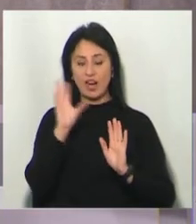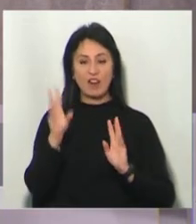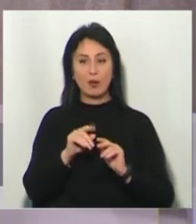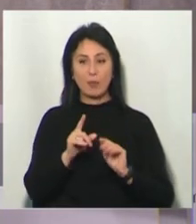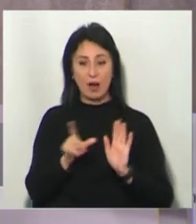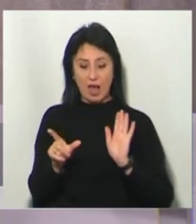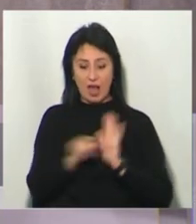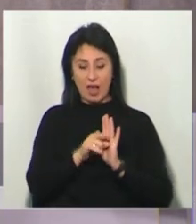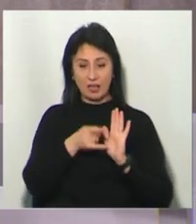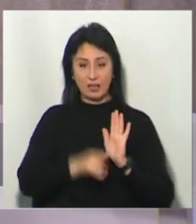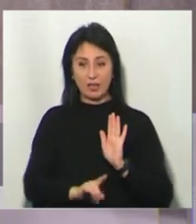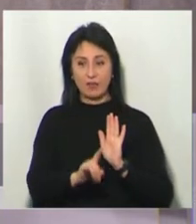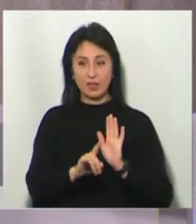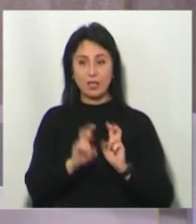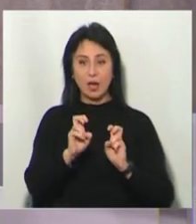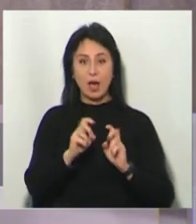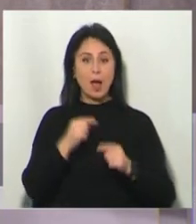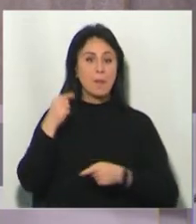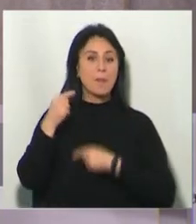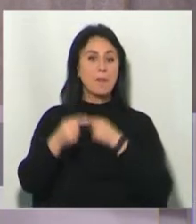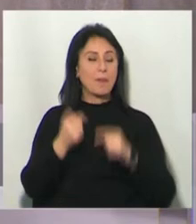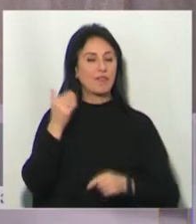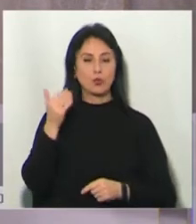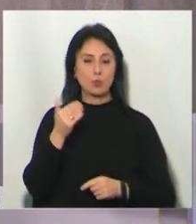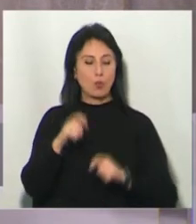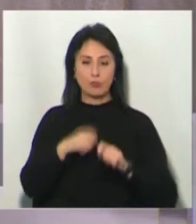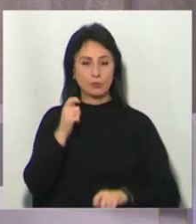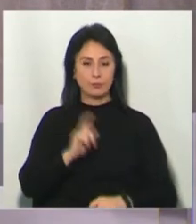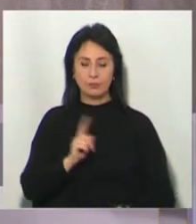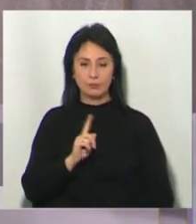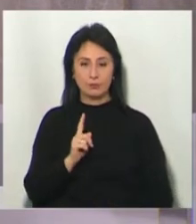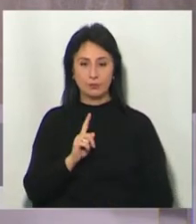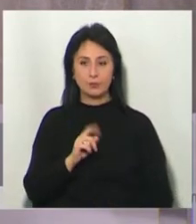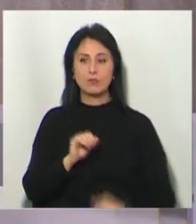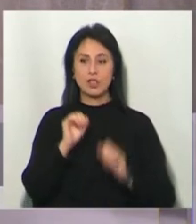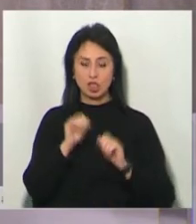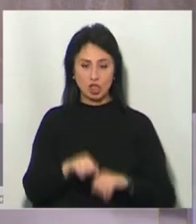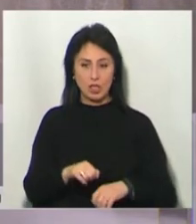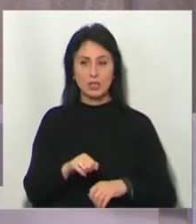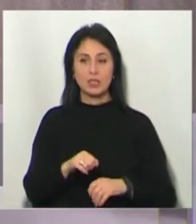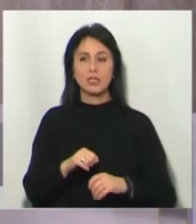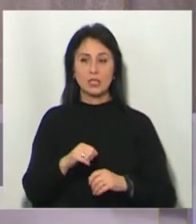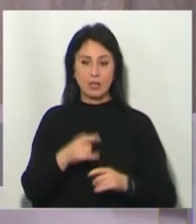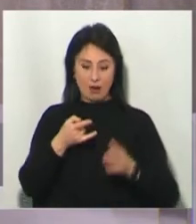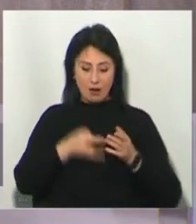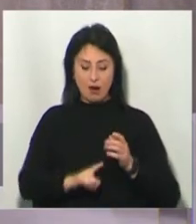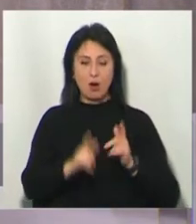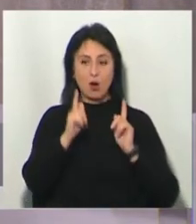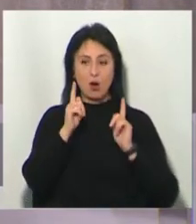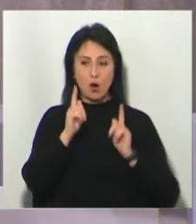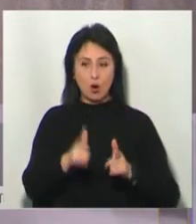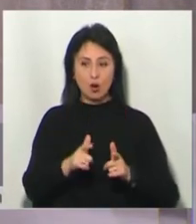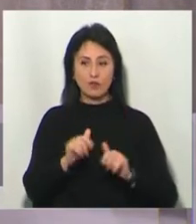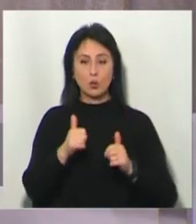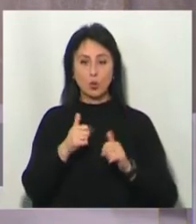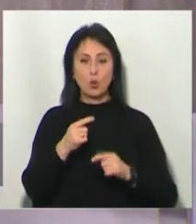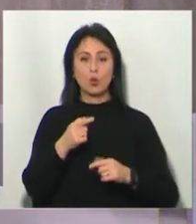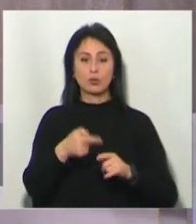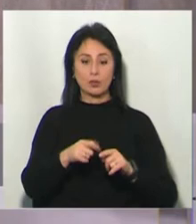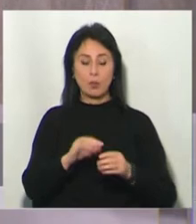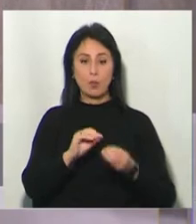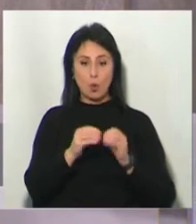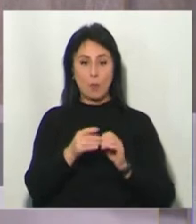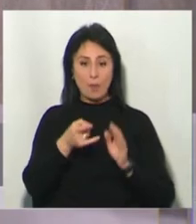რაც თანდაყოლილია არ ნიშნავს მემკვიდრეობით იმიტომ რომ შეიძლება რასაკვირველია თანდაყოლილი განვიხილოთ როგორც